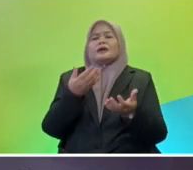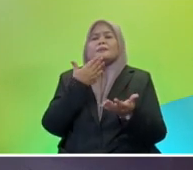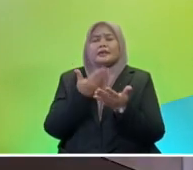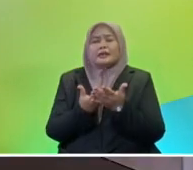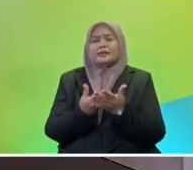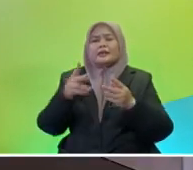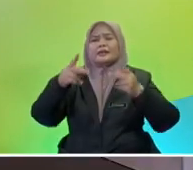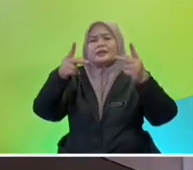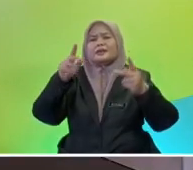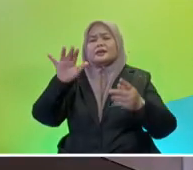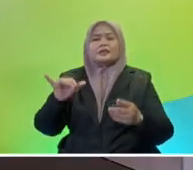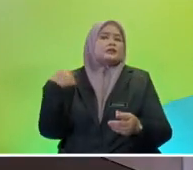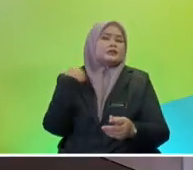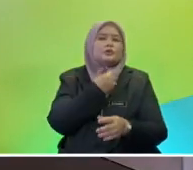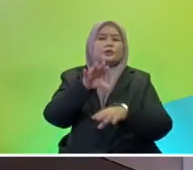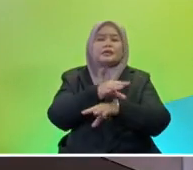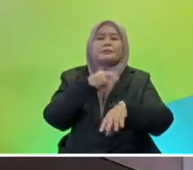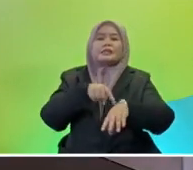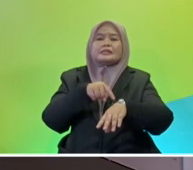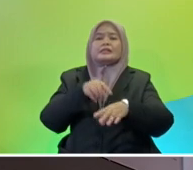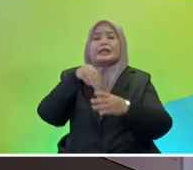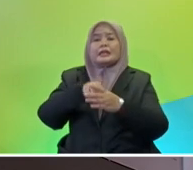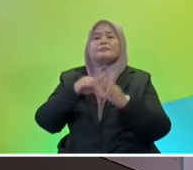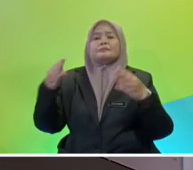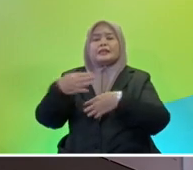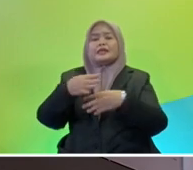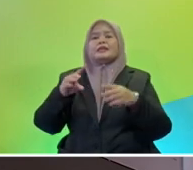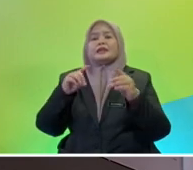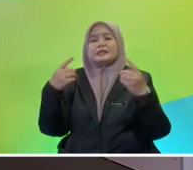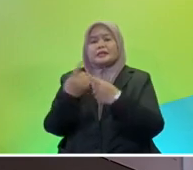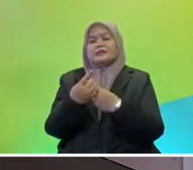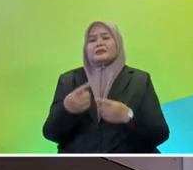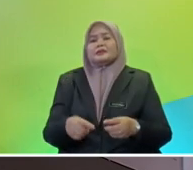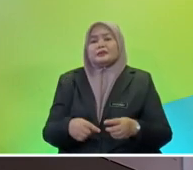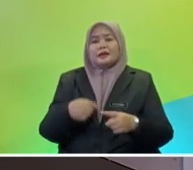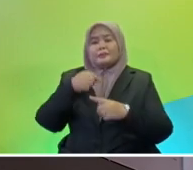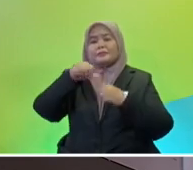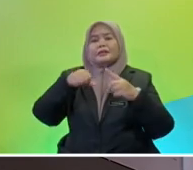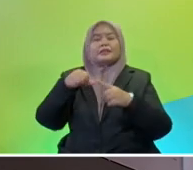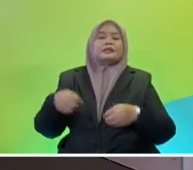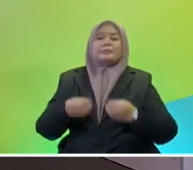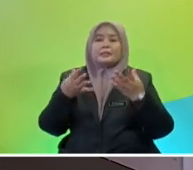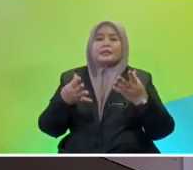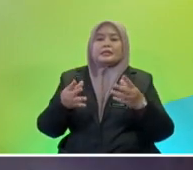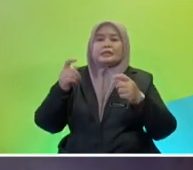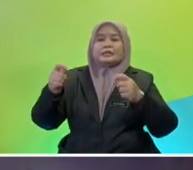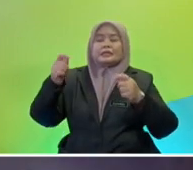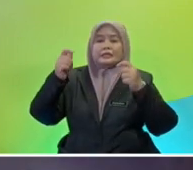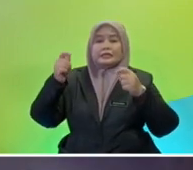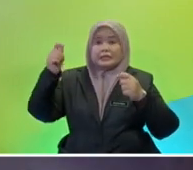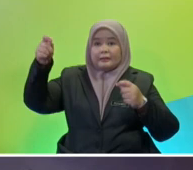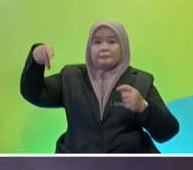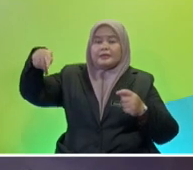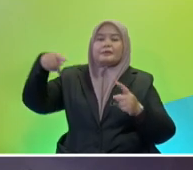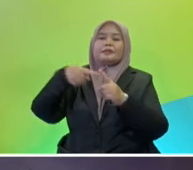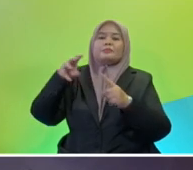kaidah-kaidah yang kita gunakan ketika di dalam jadi Aiman sebenarnya apabila kita hendak memberikan tahap penguasaan kepada murid ini